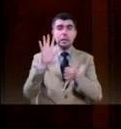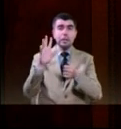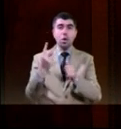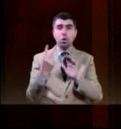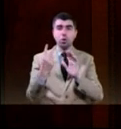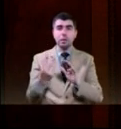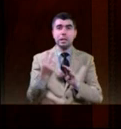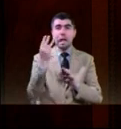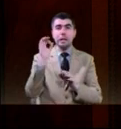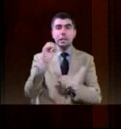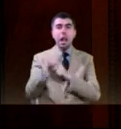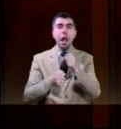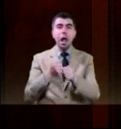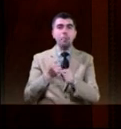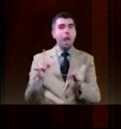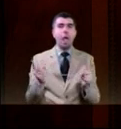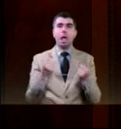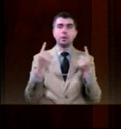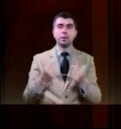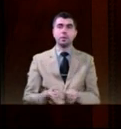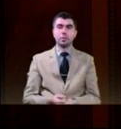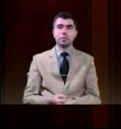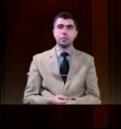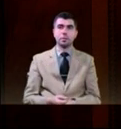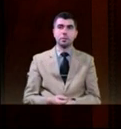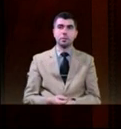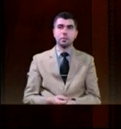27 28 30 عام عادي